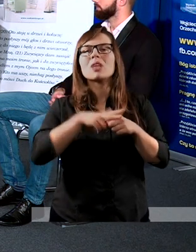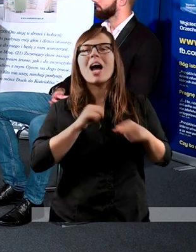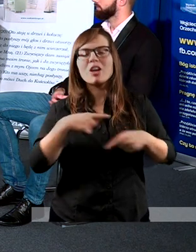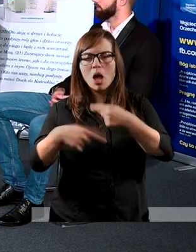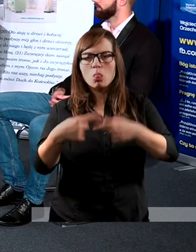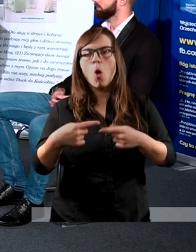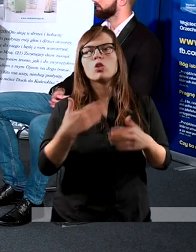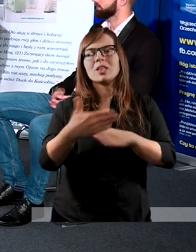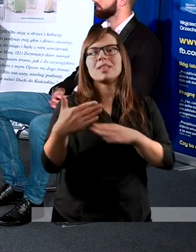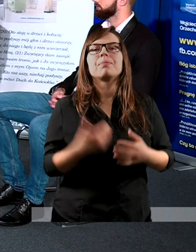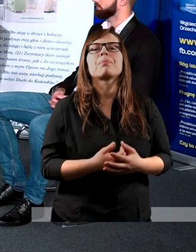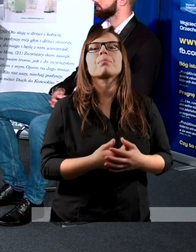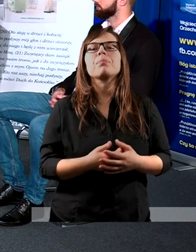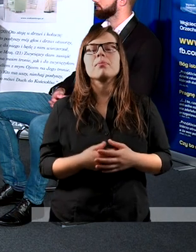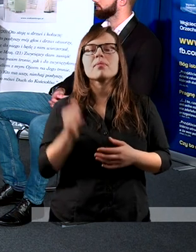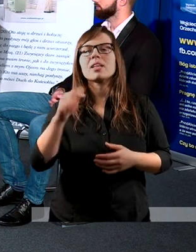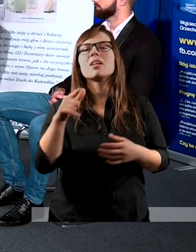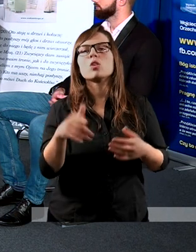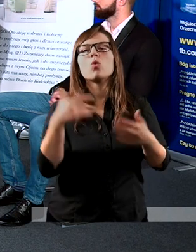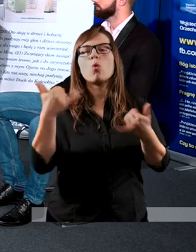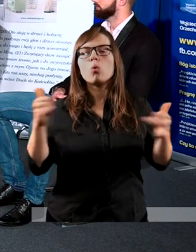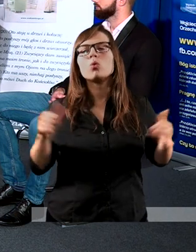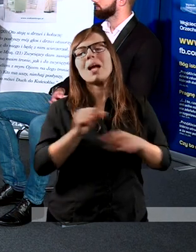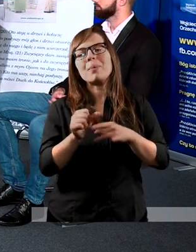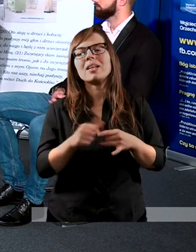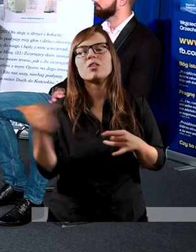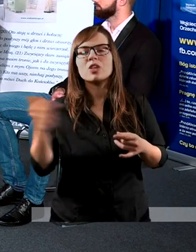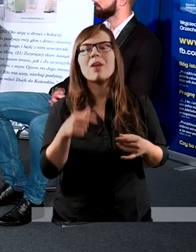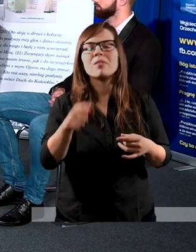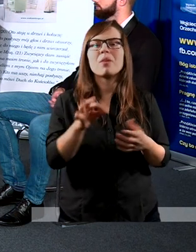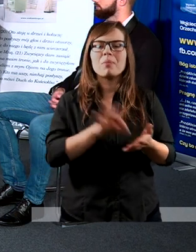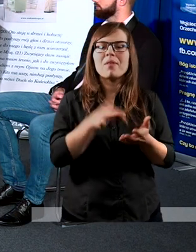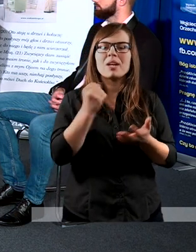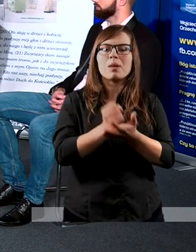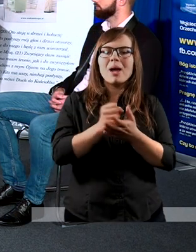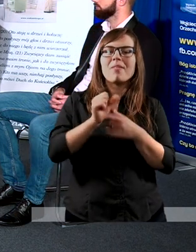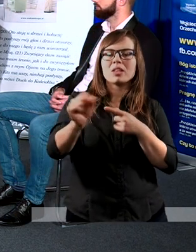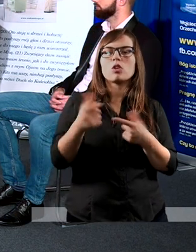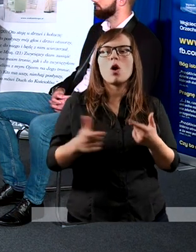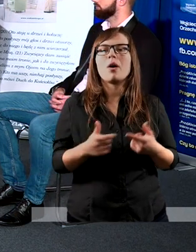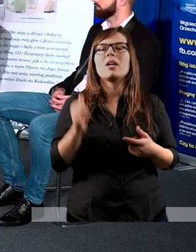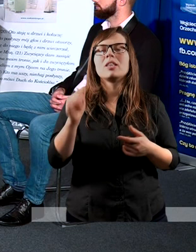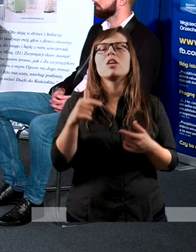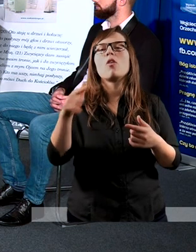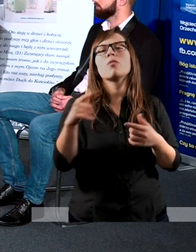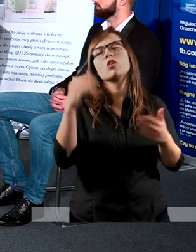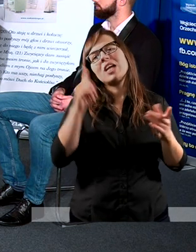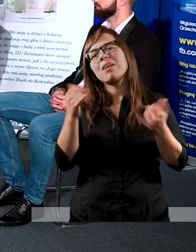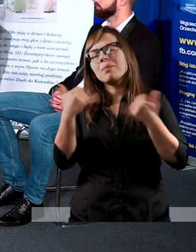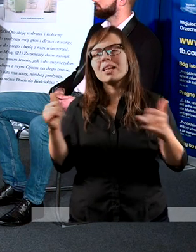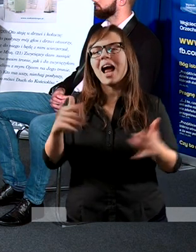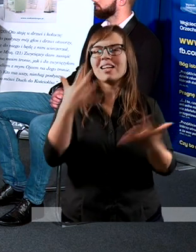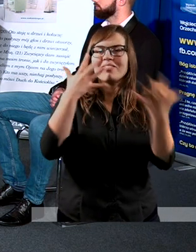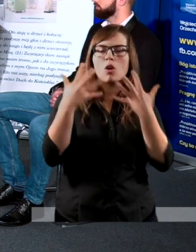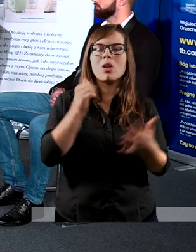tam. I też, jak dobrze wiemy, różne byty jeszcze w tym Starym Testamencie są w niebie. A w Nowym to już inaczej ta